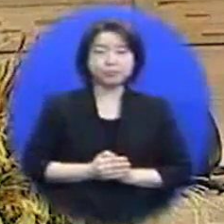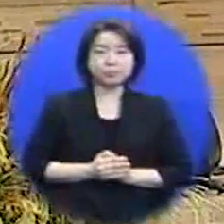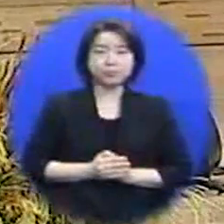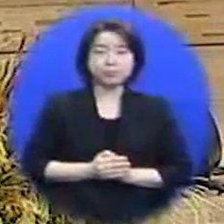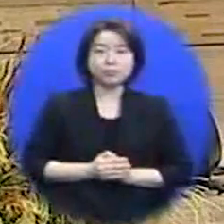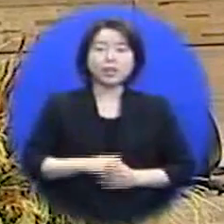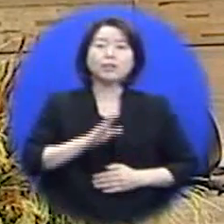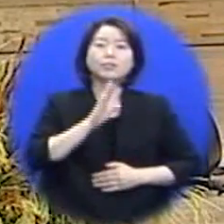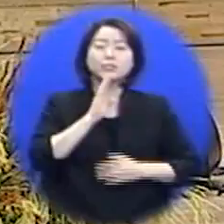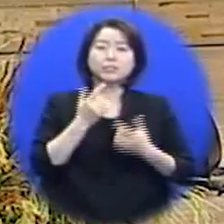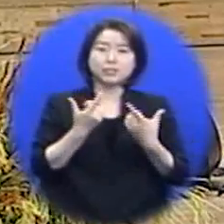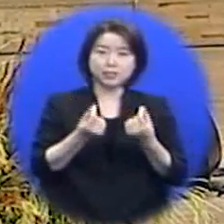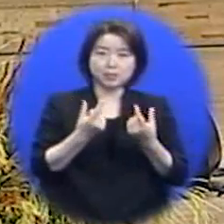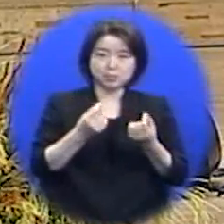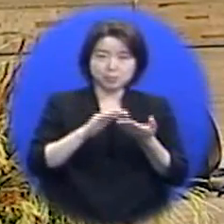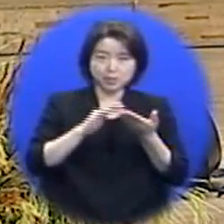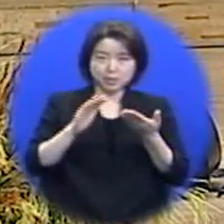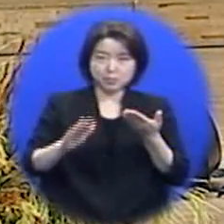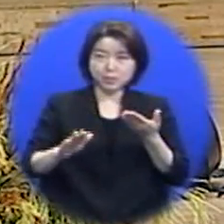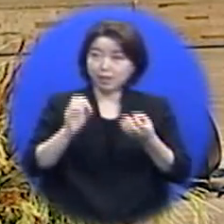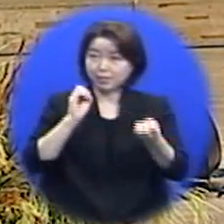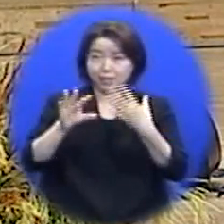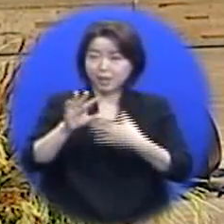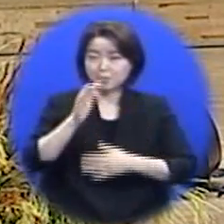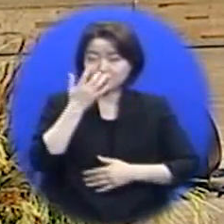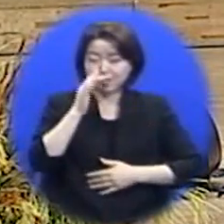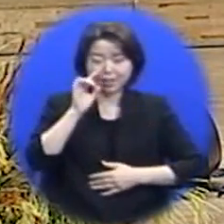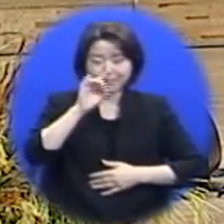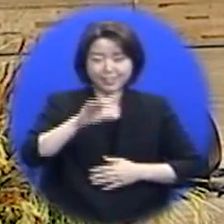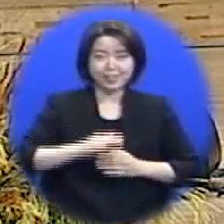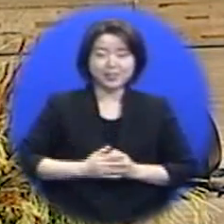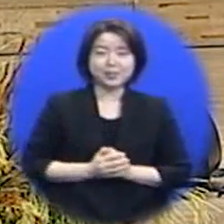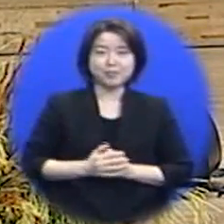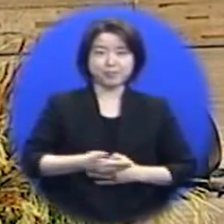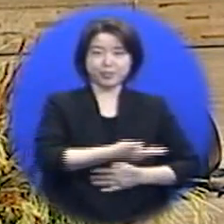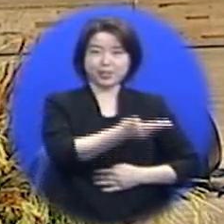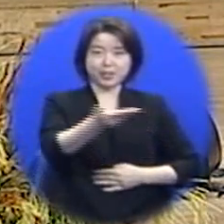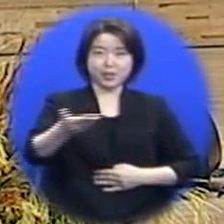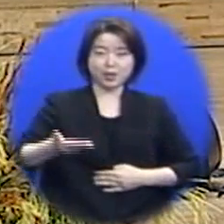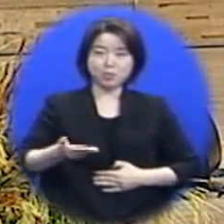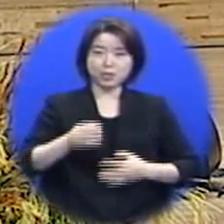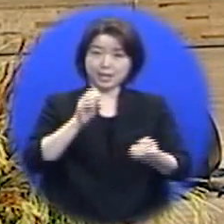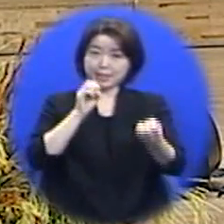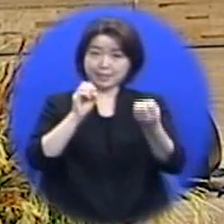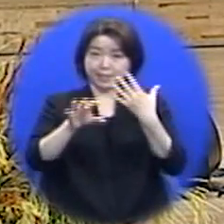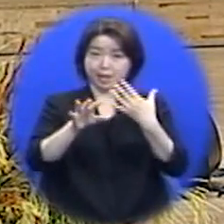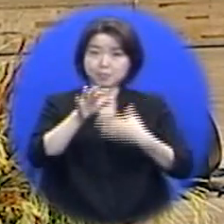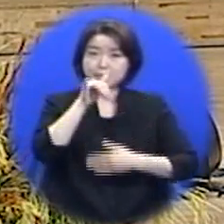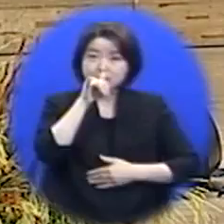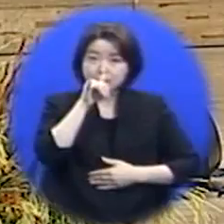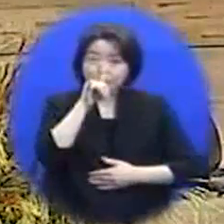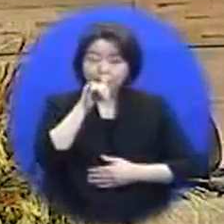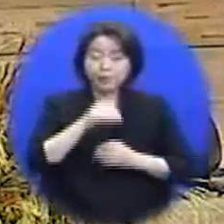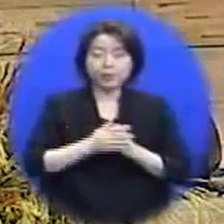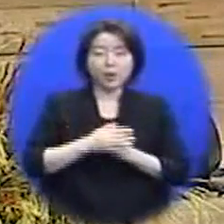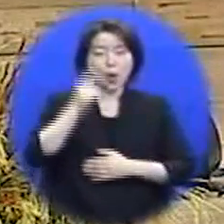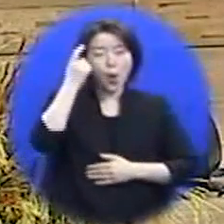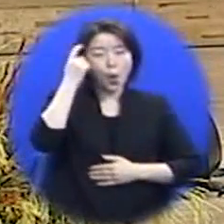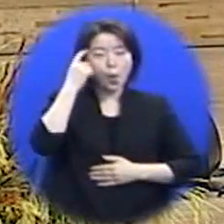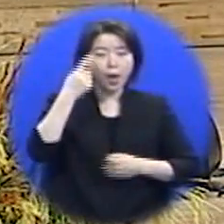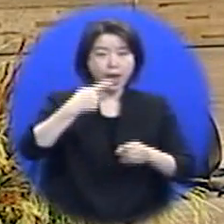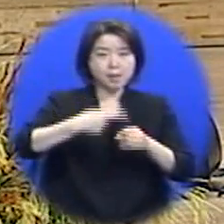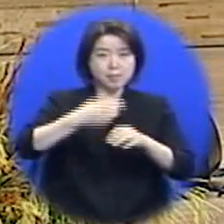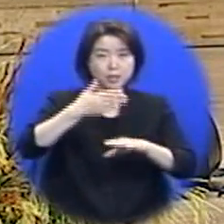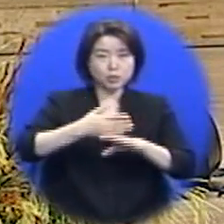그러게 말입니다. 이렇게 대답하시면 곤란하죠. 여러분에게 답이 있으세요? 왜 맥주감사 주일을